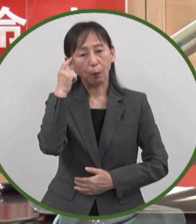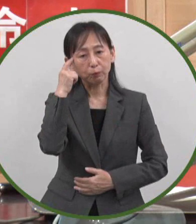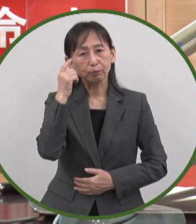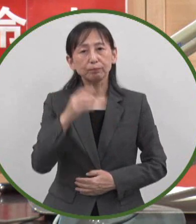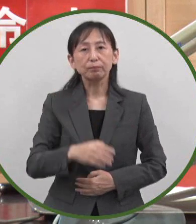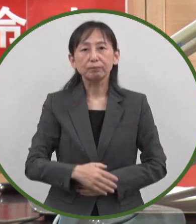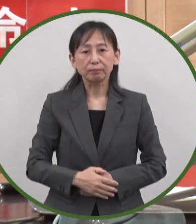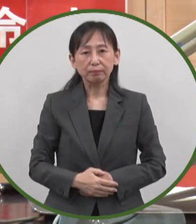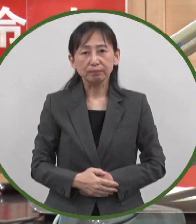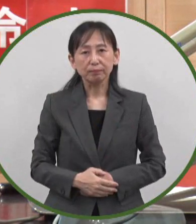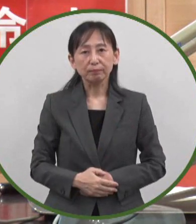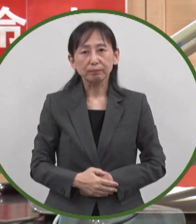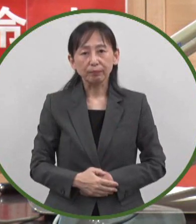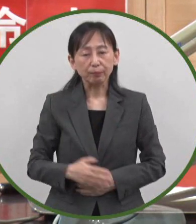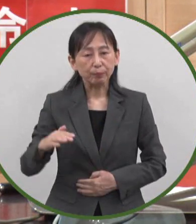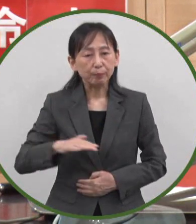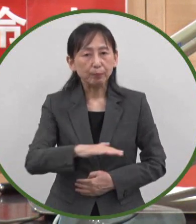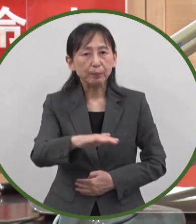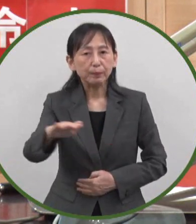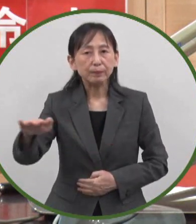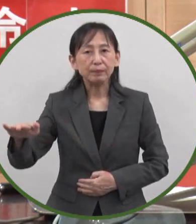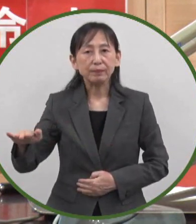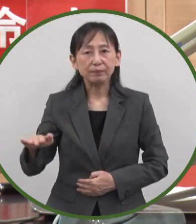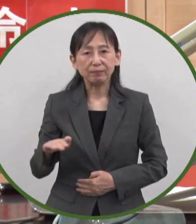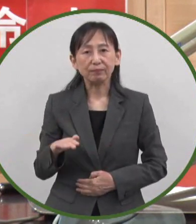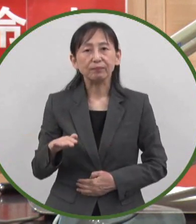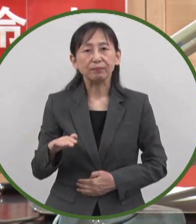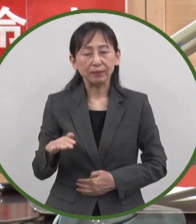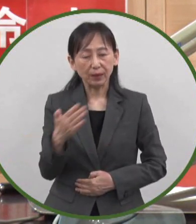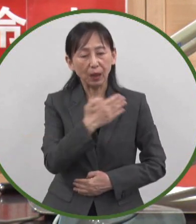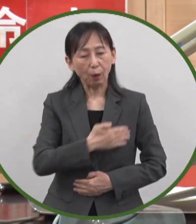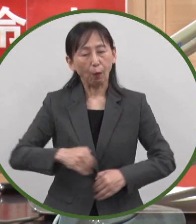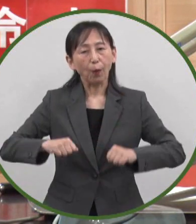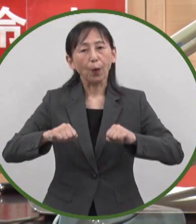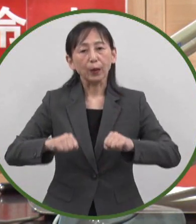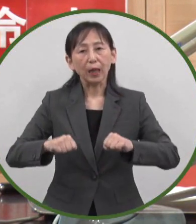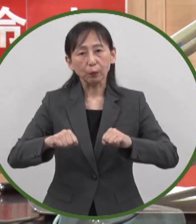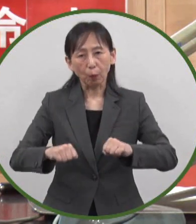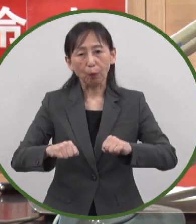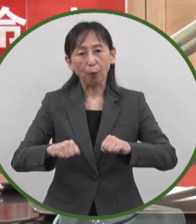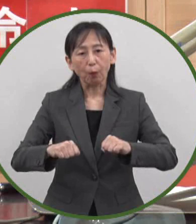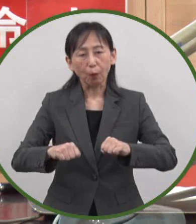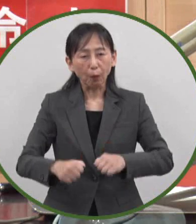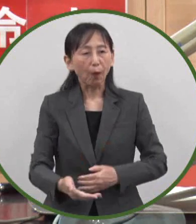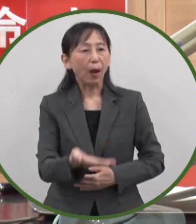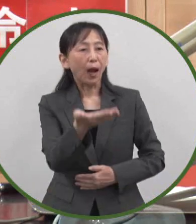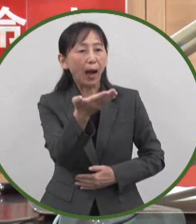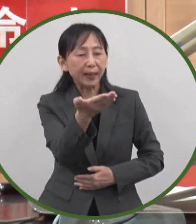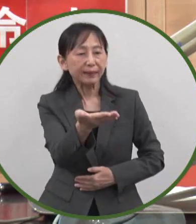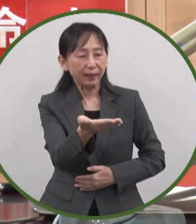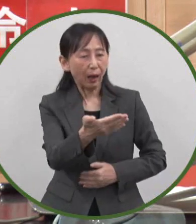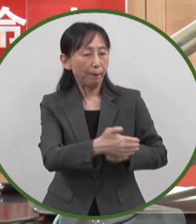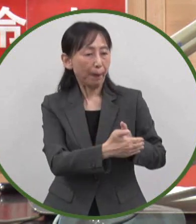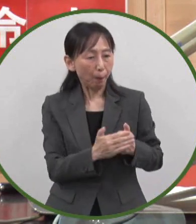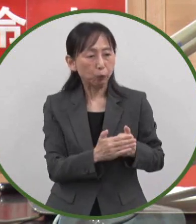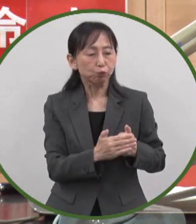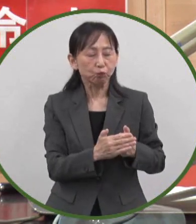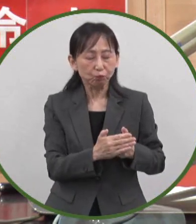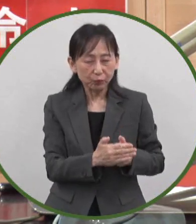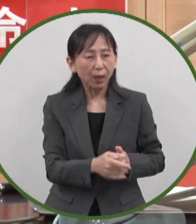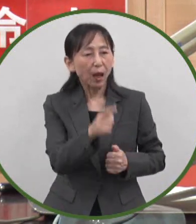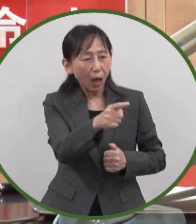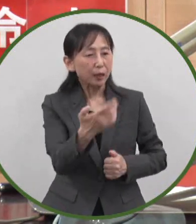当にみんなのこの健康を、あなたが守る、であなたの健康をみんなが